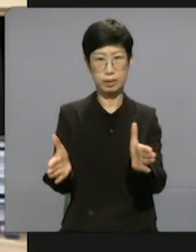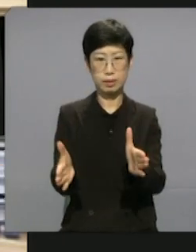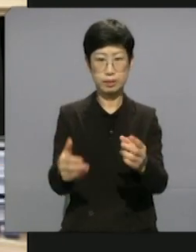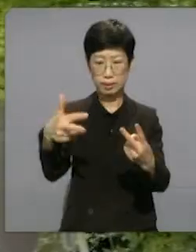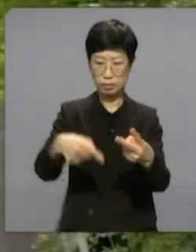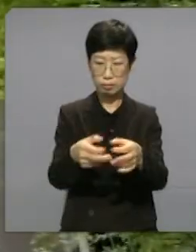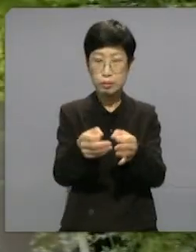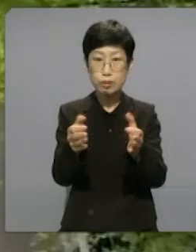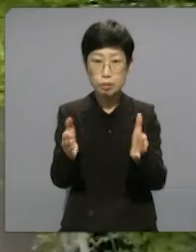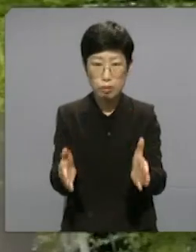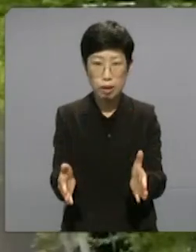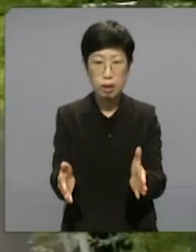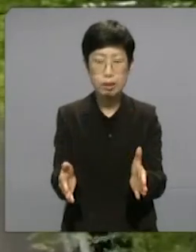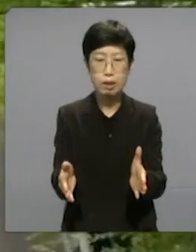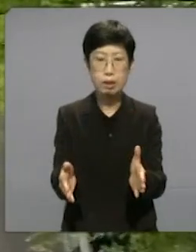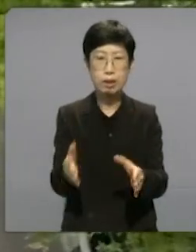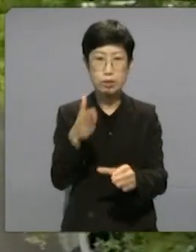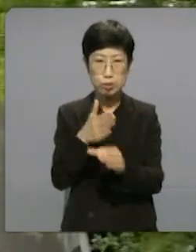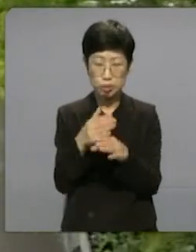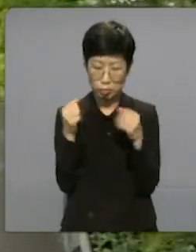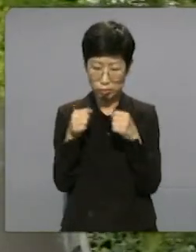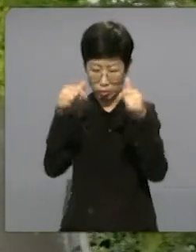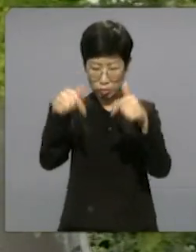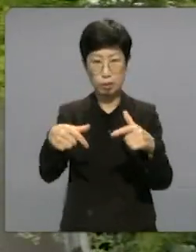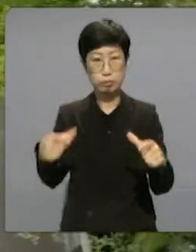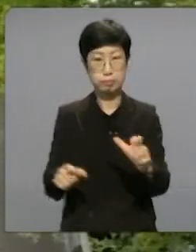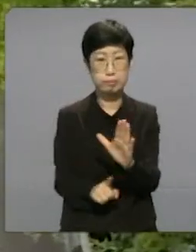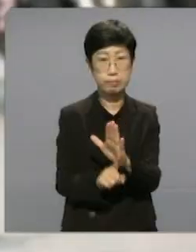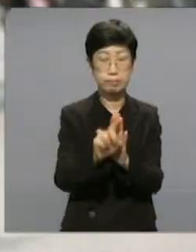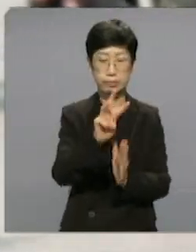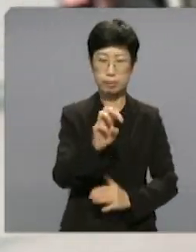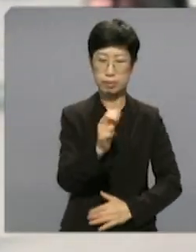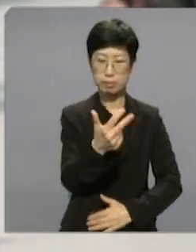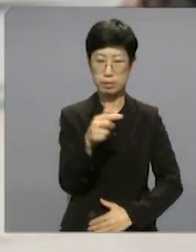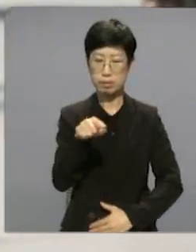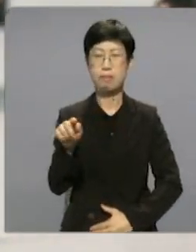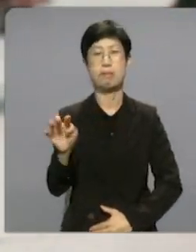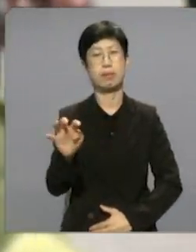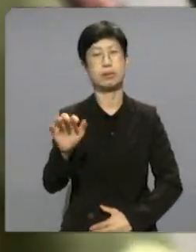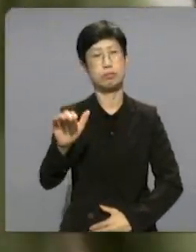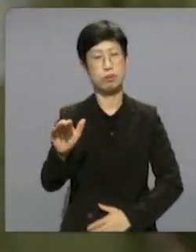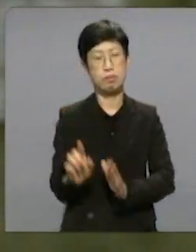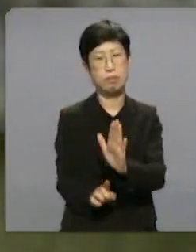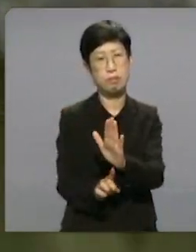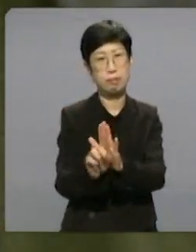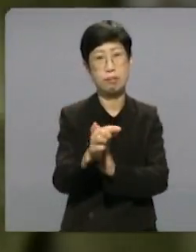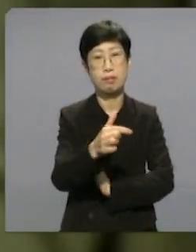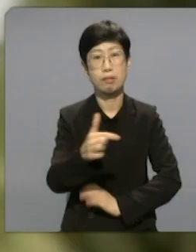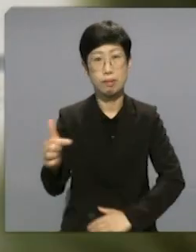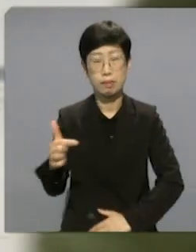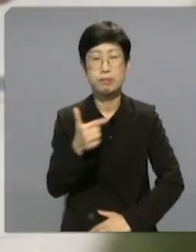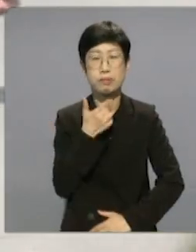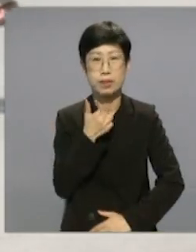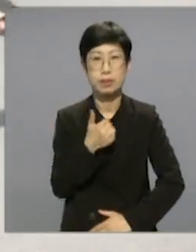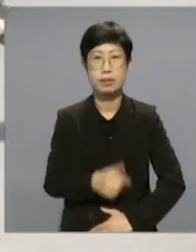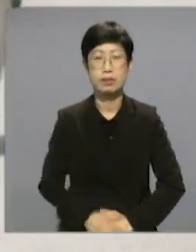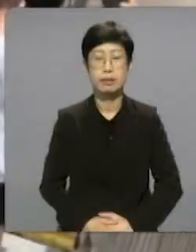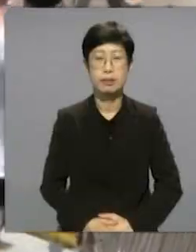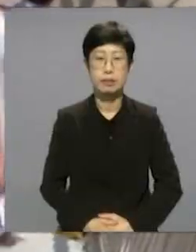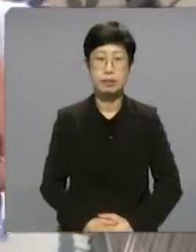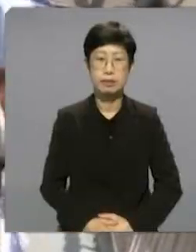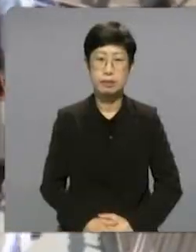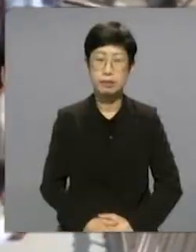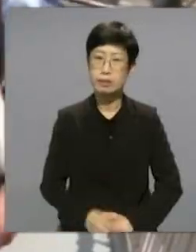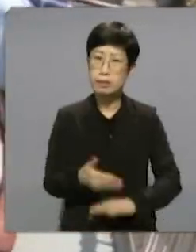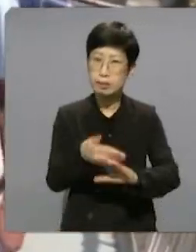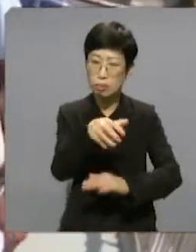동안 중부와 북서부 지역은 섭씨 37도에서 40도까지 높은 기온을 기록했는데요.